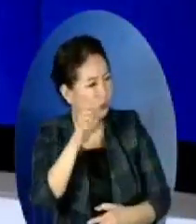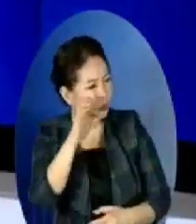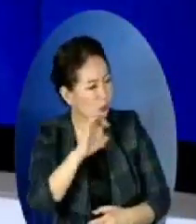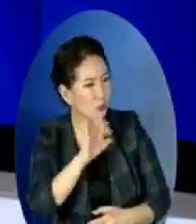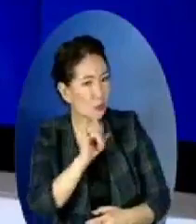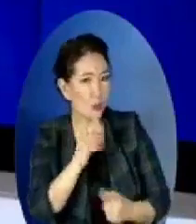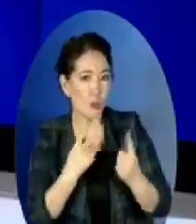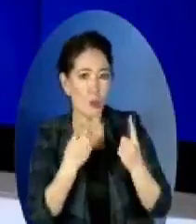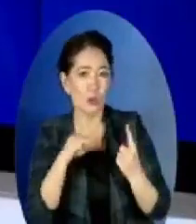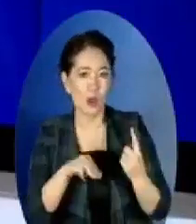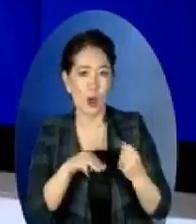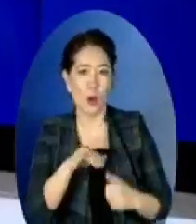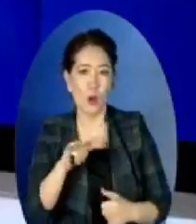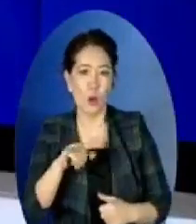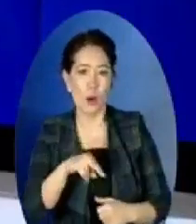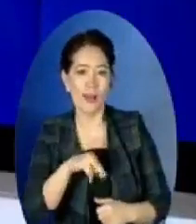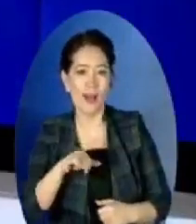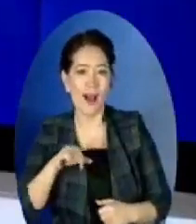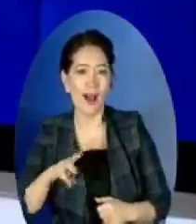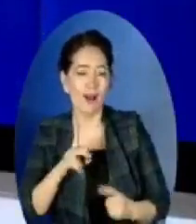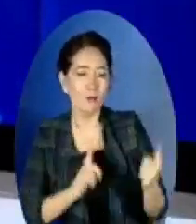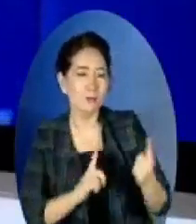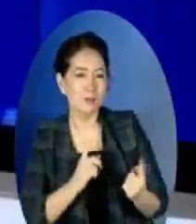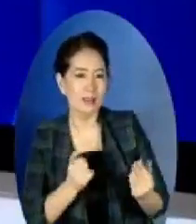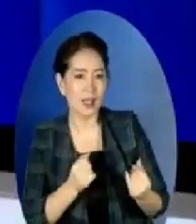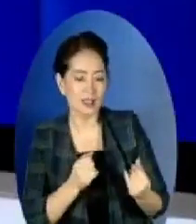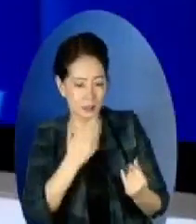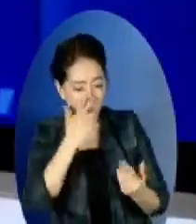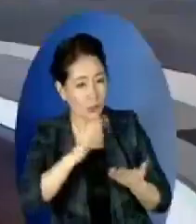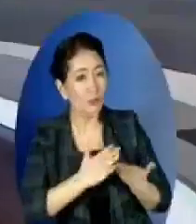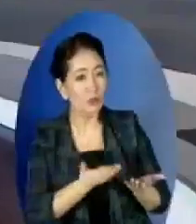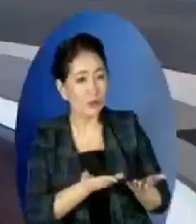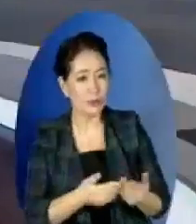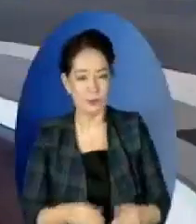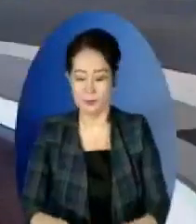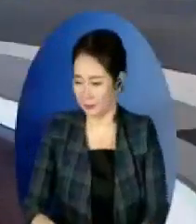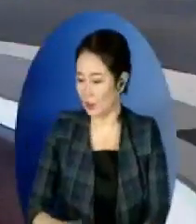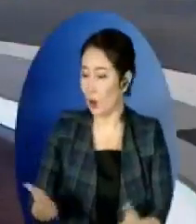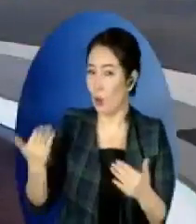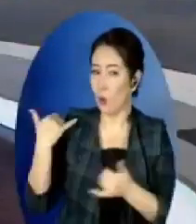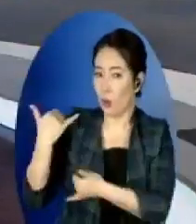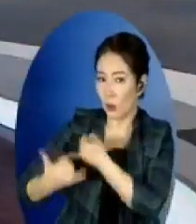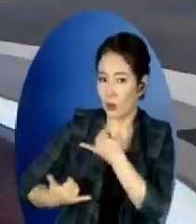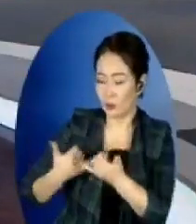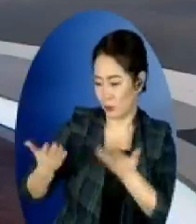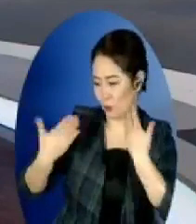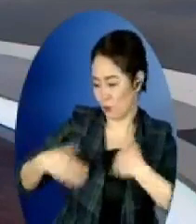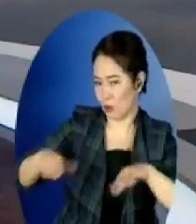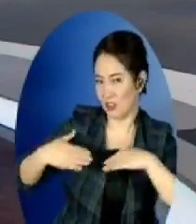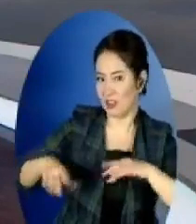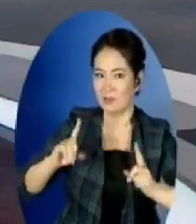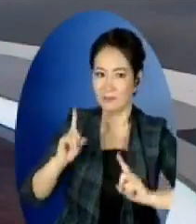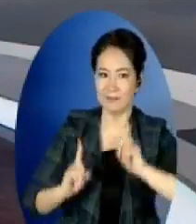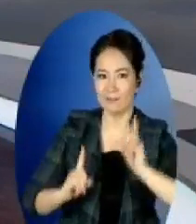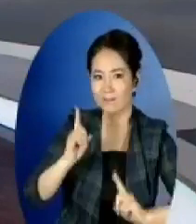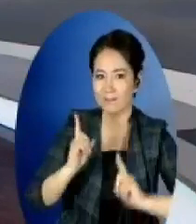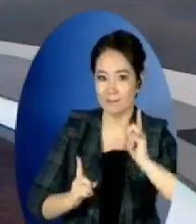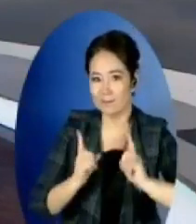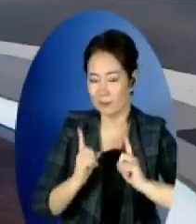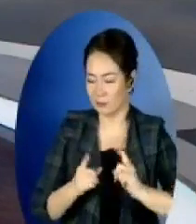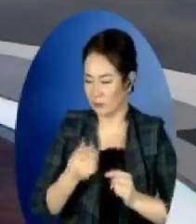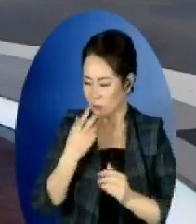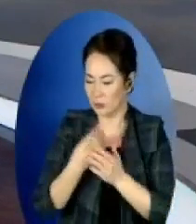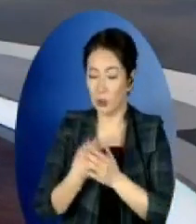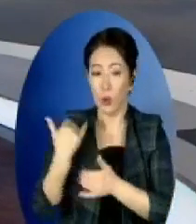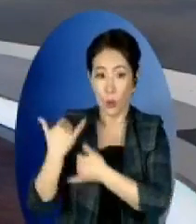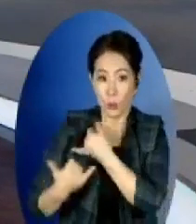зохион байгуулагддгийг энэ талаар бас үзэгчдэд эхлээд танилцуулаач. Уламжлалт бүжгийн тулааныг үндэсний өв соёлоо түгээн дэлгэрүүлэх уламжлалт